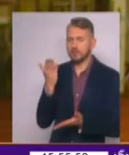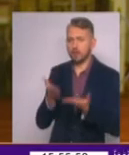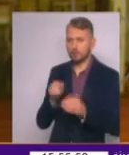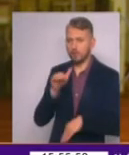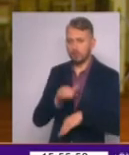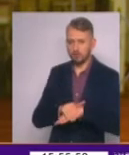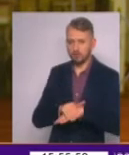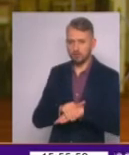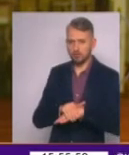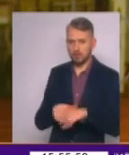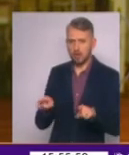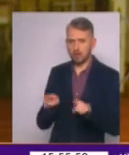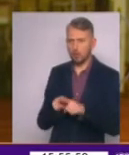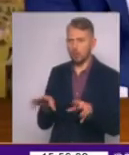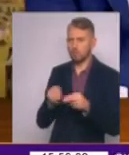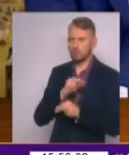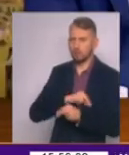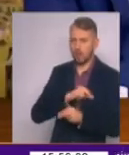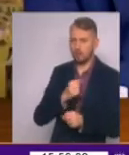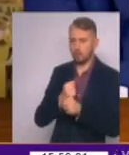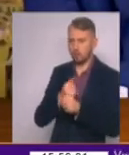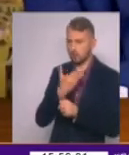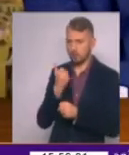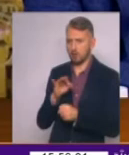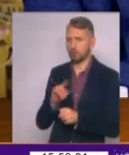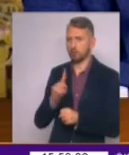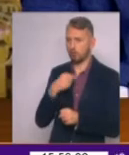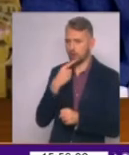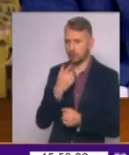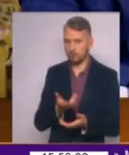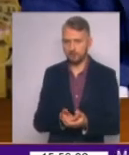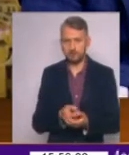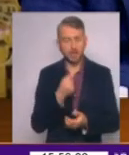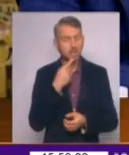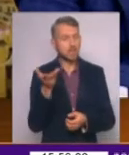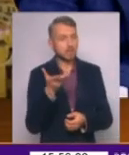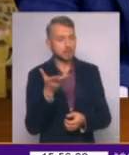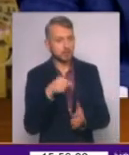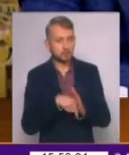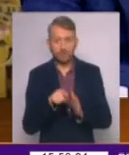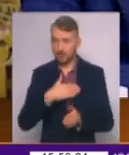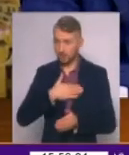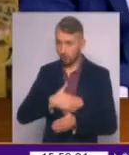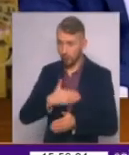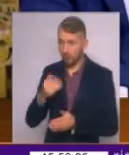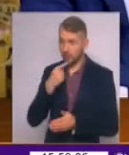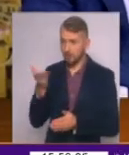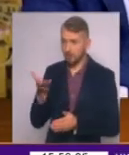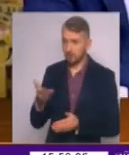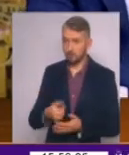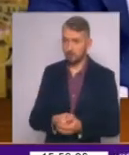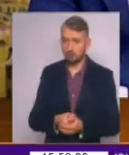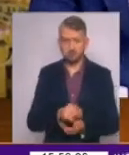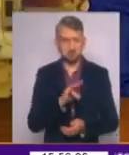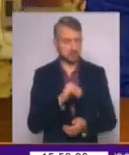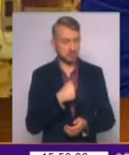фактично такої співпраці і роботи ну, нема про що говорити? Звіт заключався в тому... Ви задоволені особисто їхнім звітом? Ні, ми